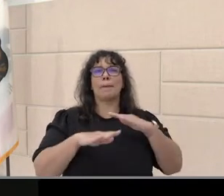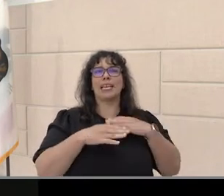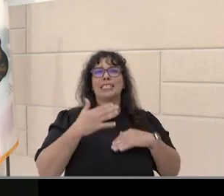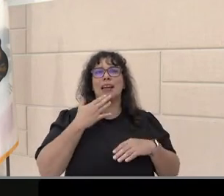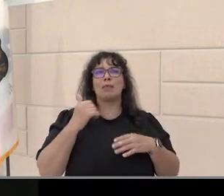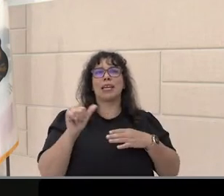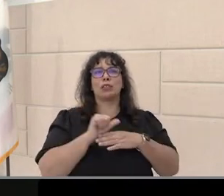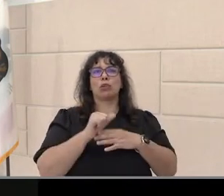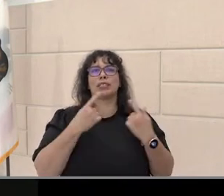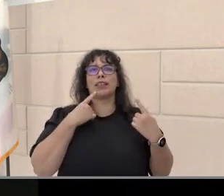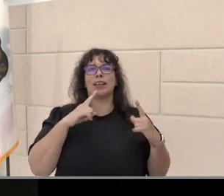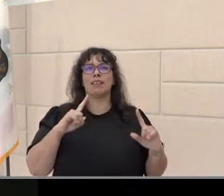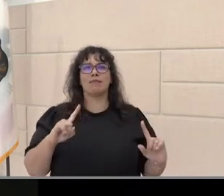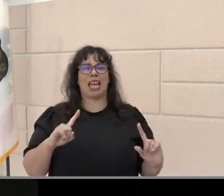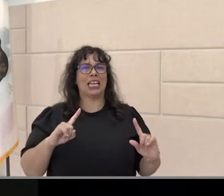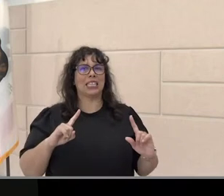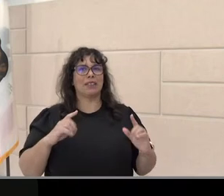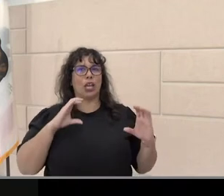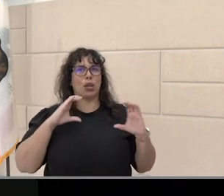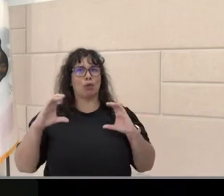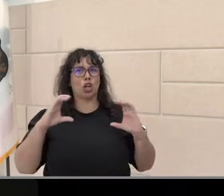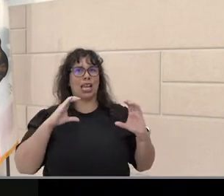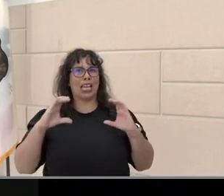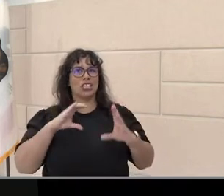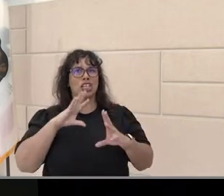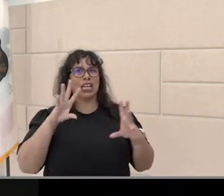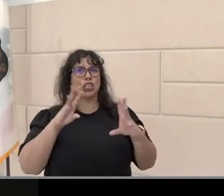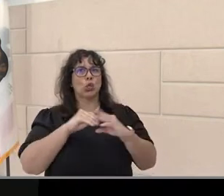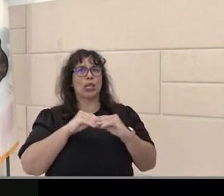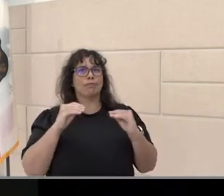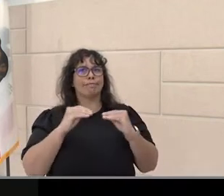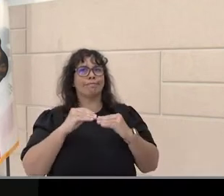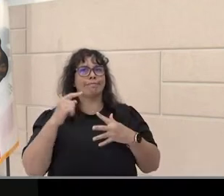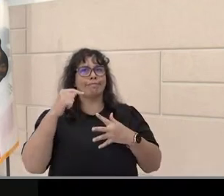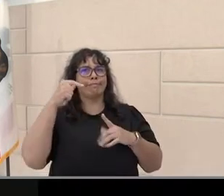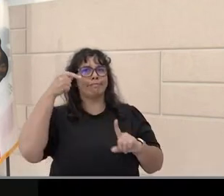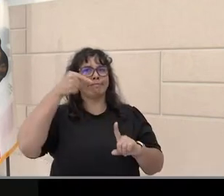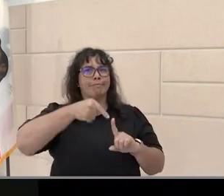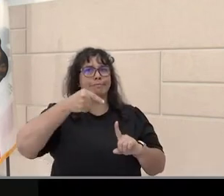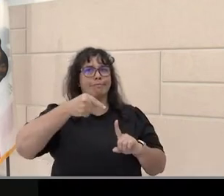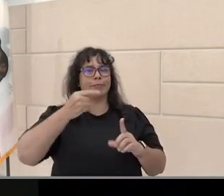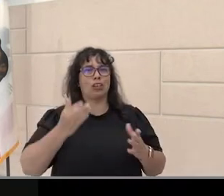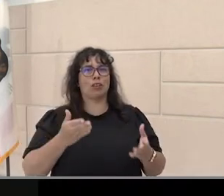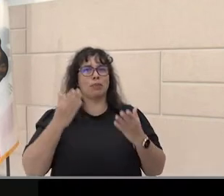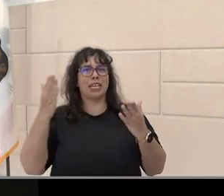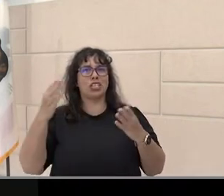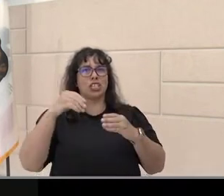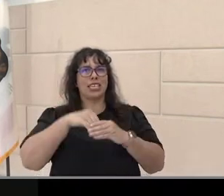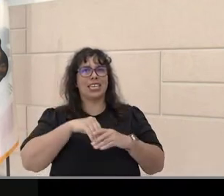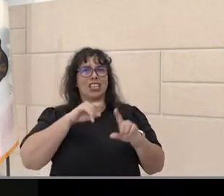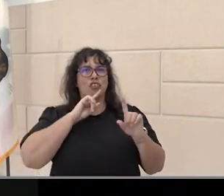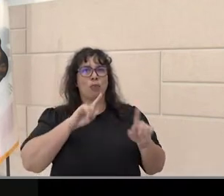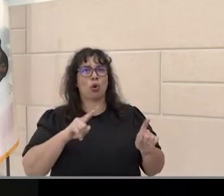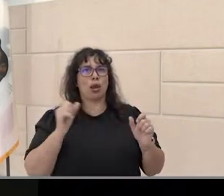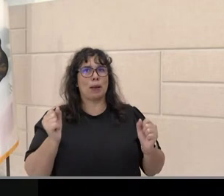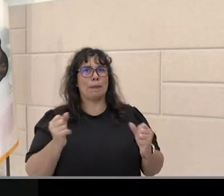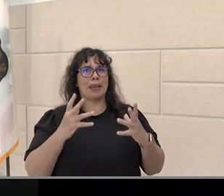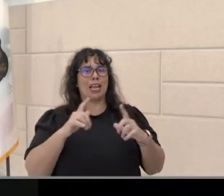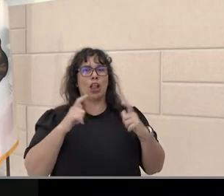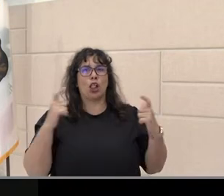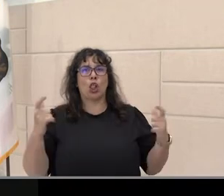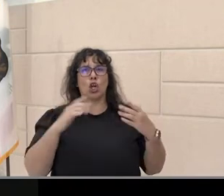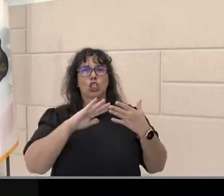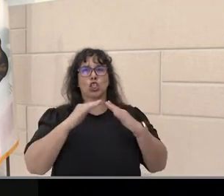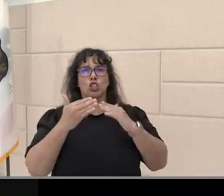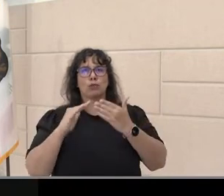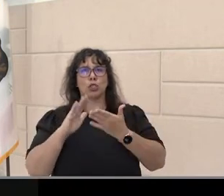តាមអ្វីដែលយើងធ្វើការអនុវត្តគឺតាមការធ្វើទំនាក់ទំនងនិងការសំណូមពរ